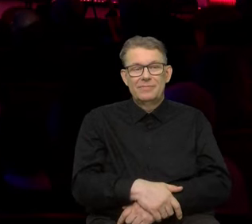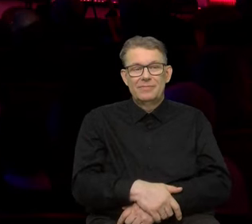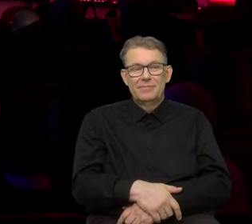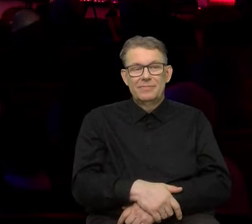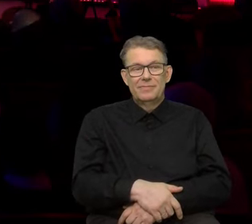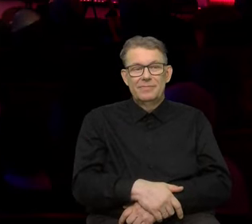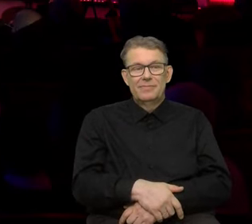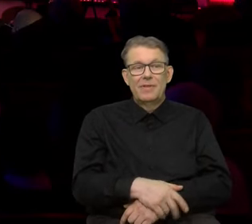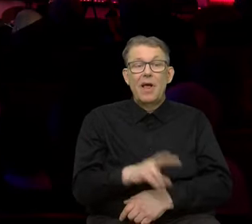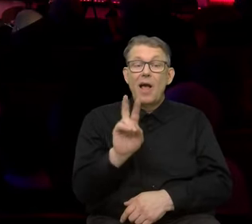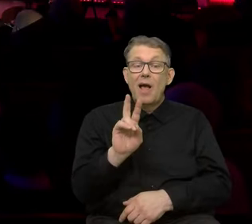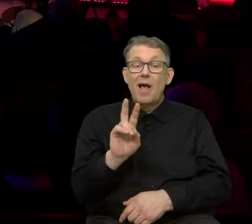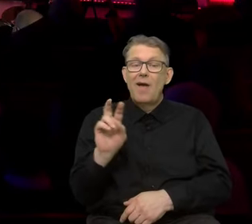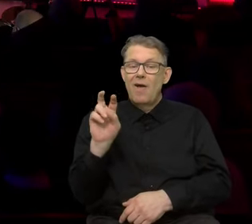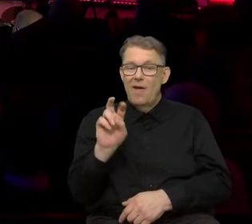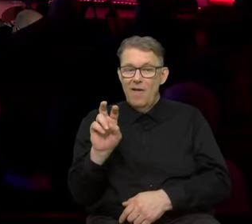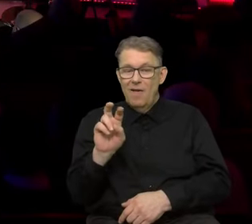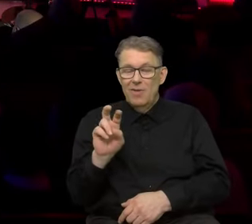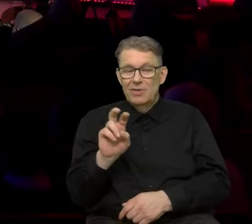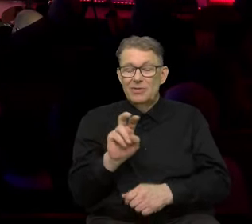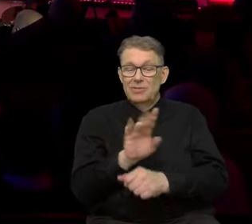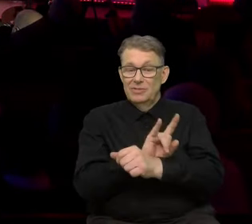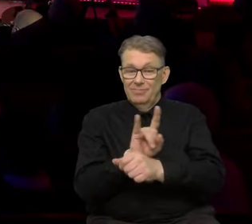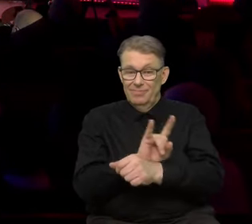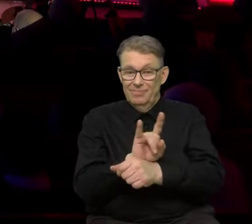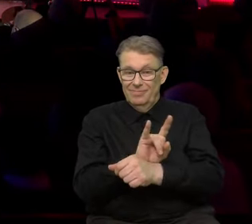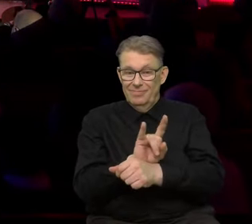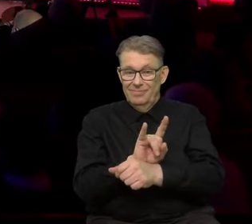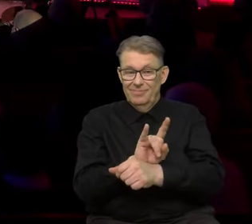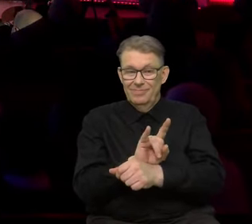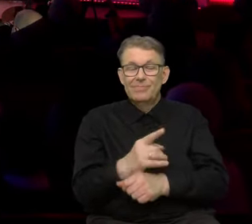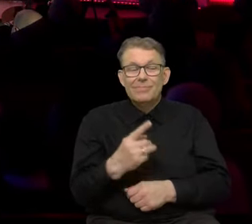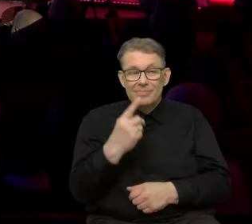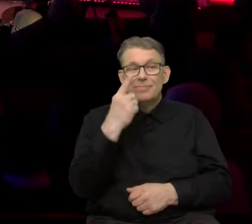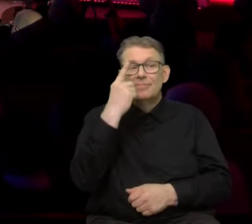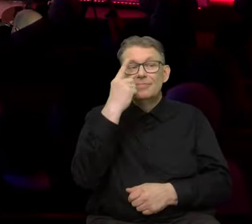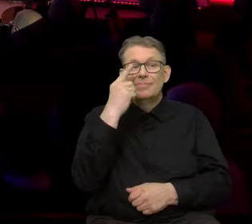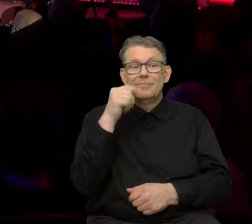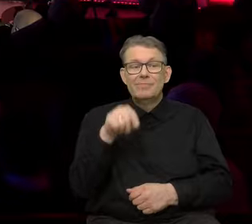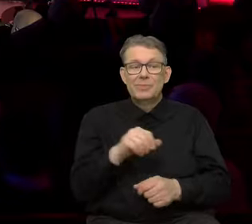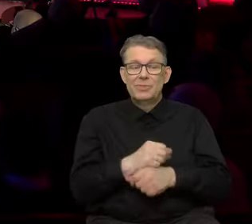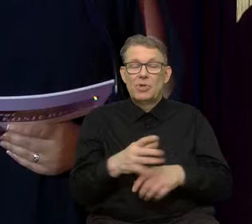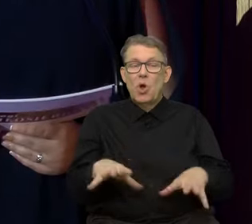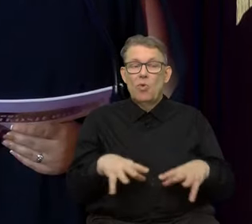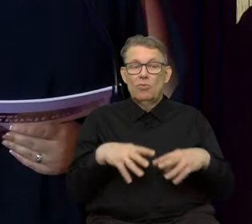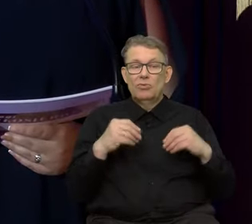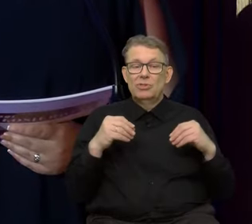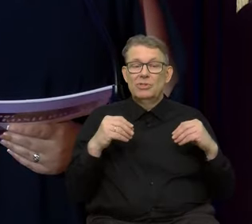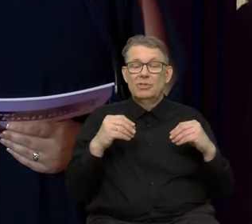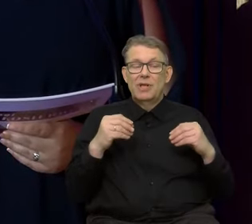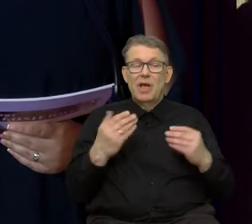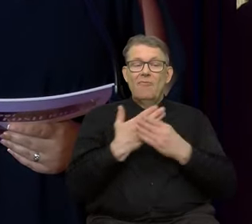Widzom oglądającym nas na kanale Archibial Media przypominamy, że trwa uroczysta gala wręczenia nagród